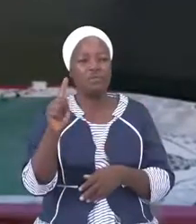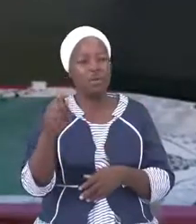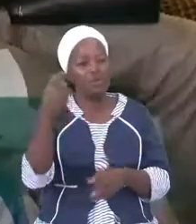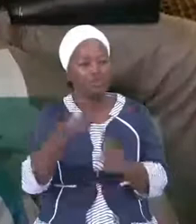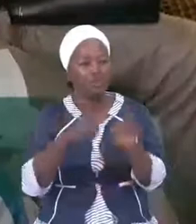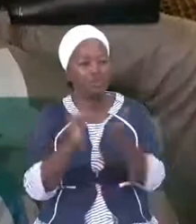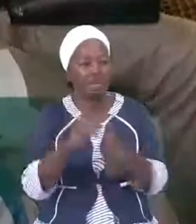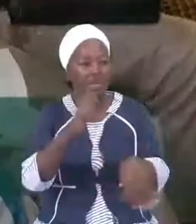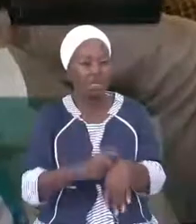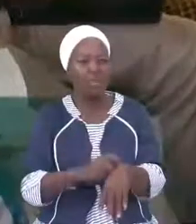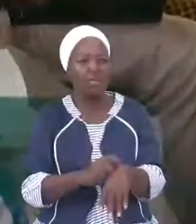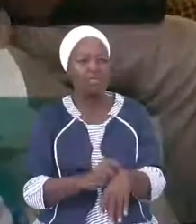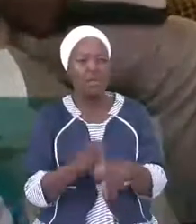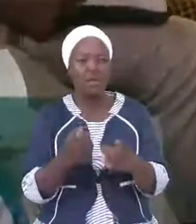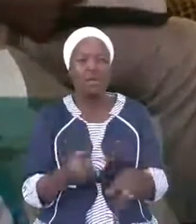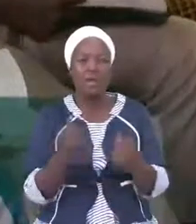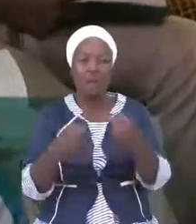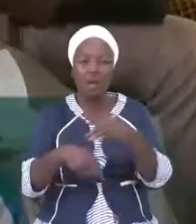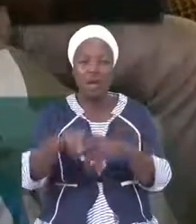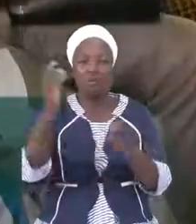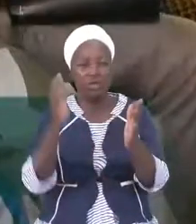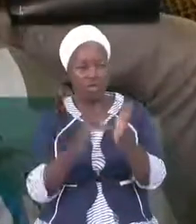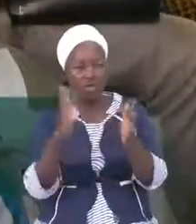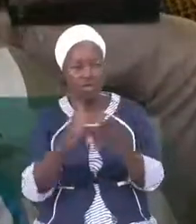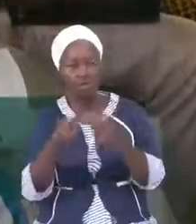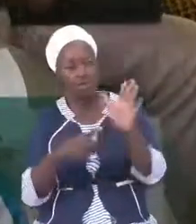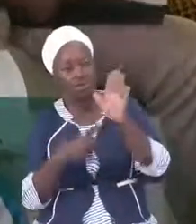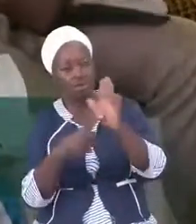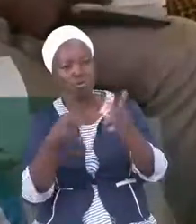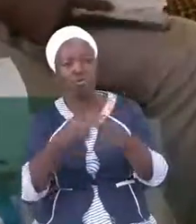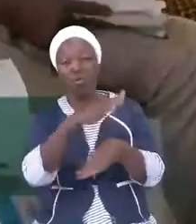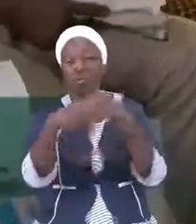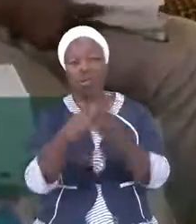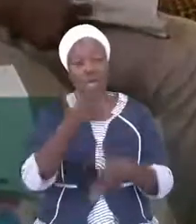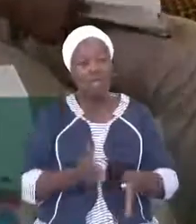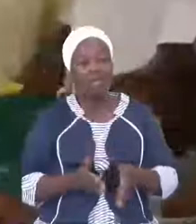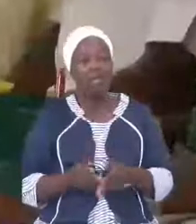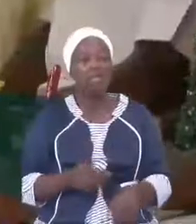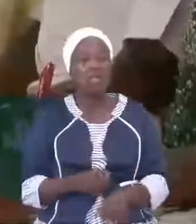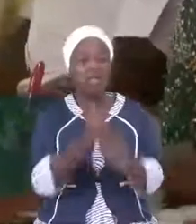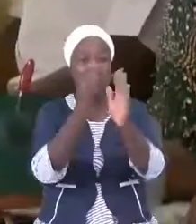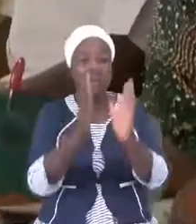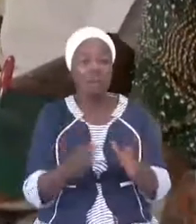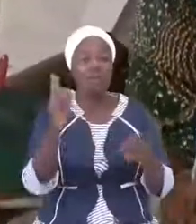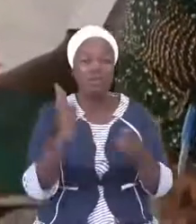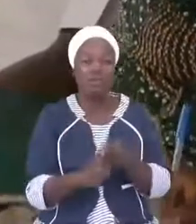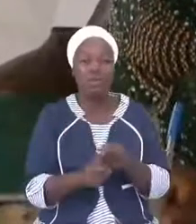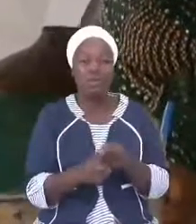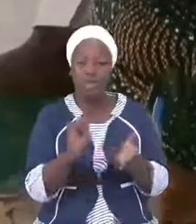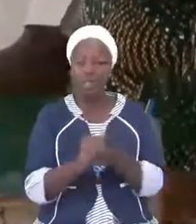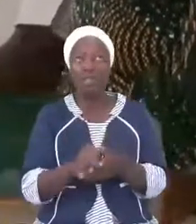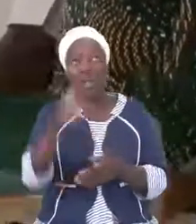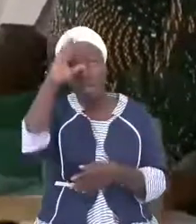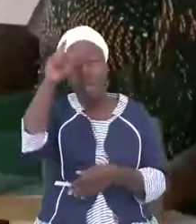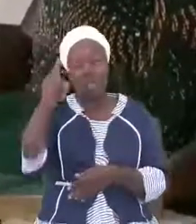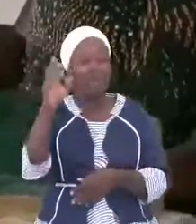Matthieu 16, 21. Dès lors, Jésus commença à faire connaître à ses disciples qu'il fallait